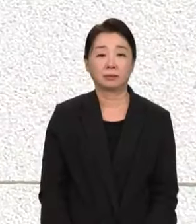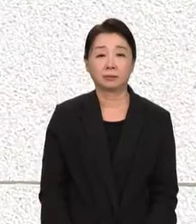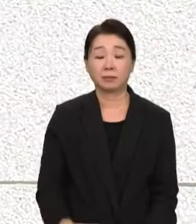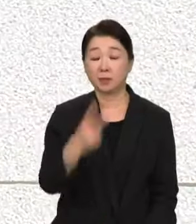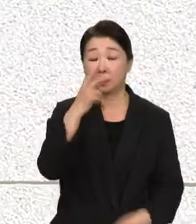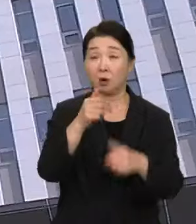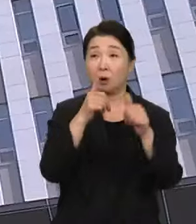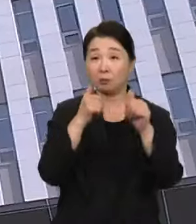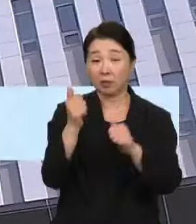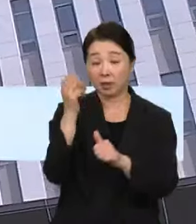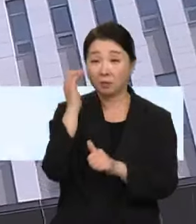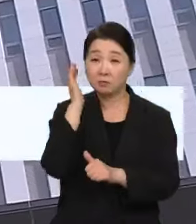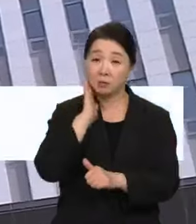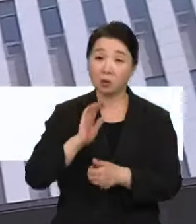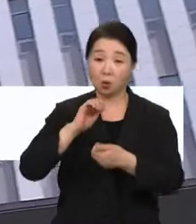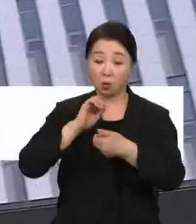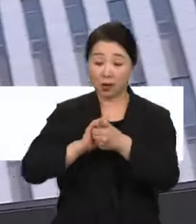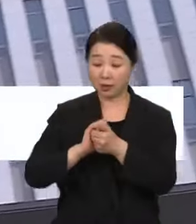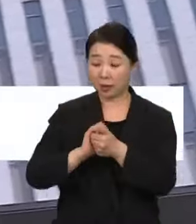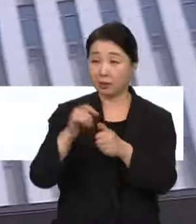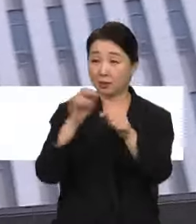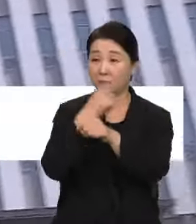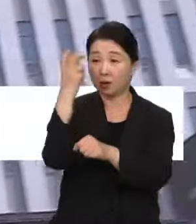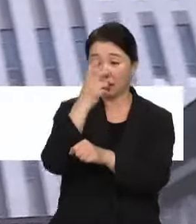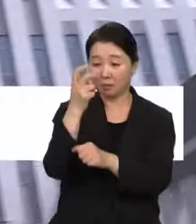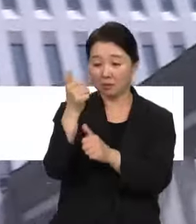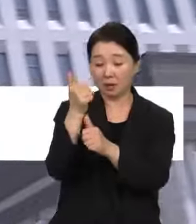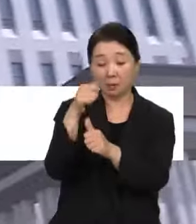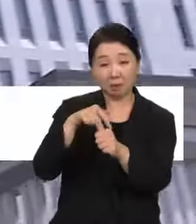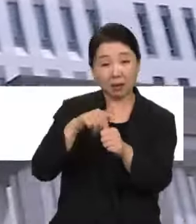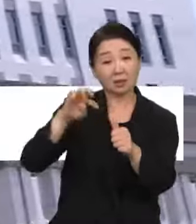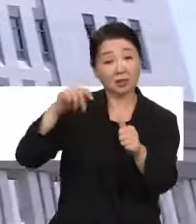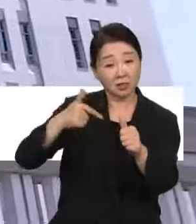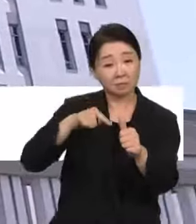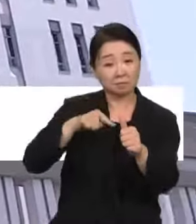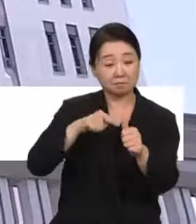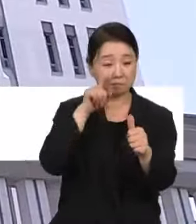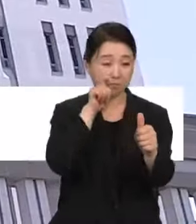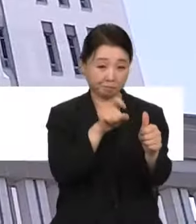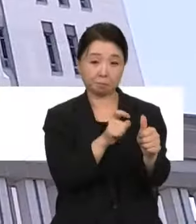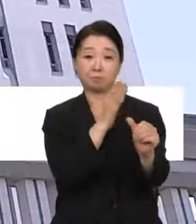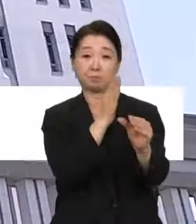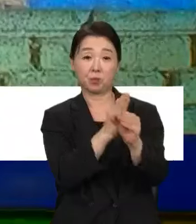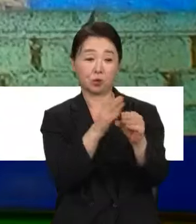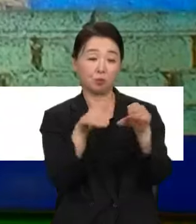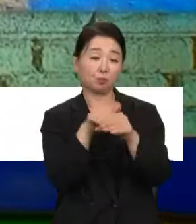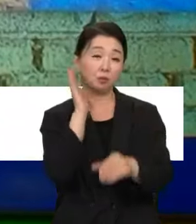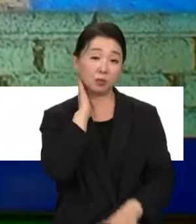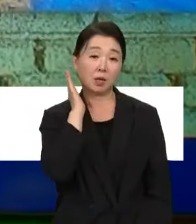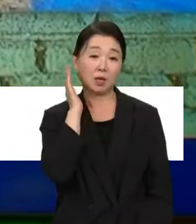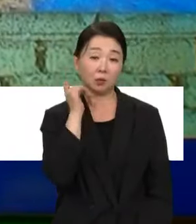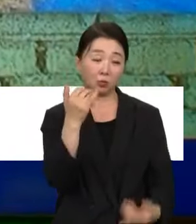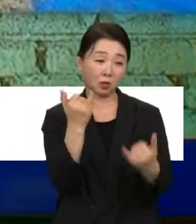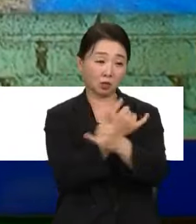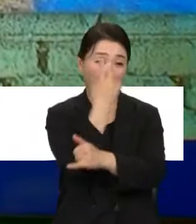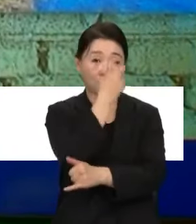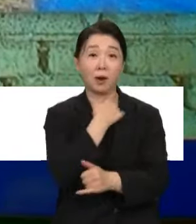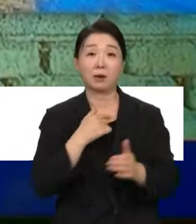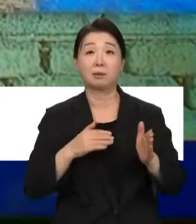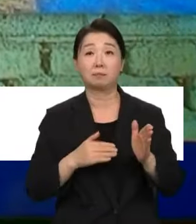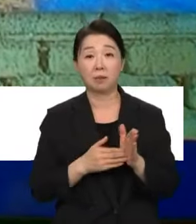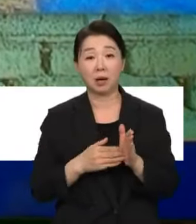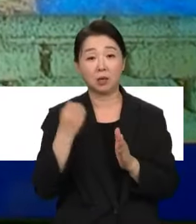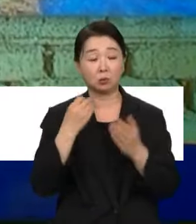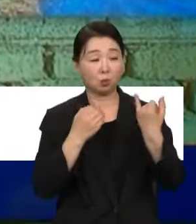검찰은 청와대 특별감찰반 반장으로 일했던 신모 씨를 주목해왔습니다. 문재인 전 대통령이 친인척을 관리하면